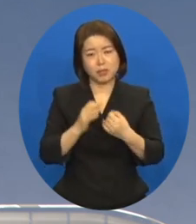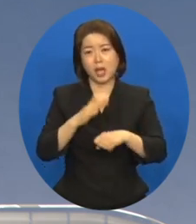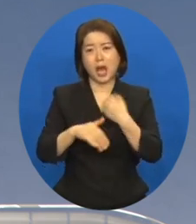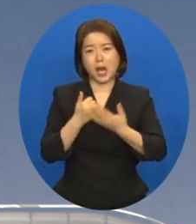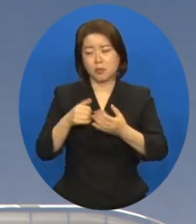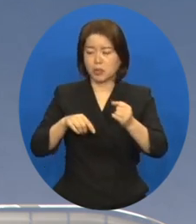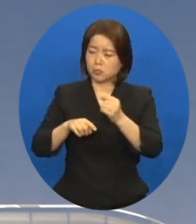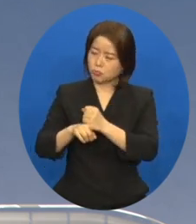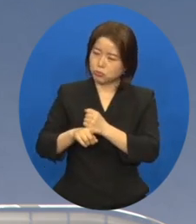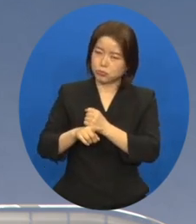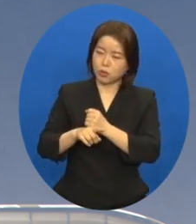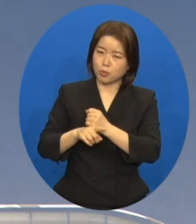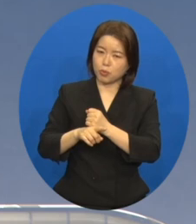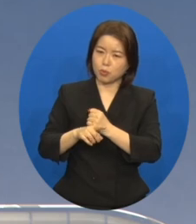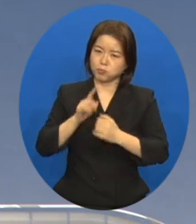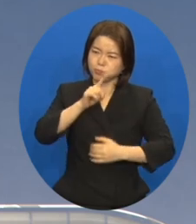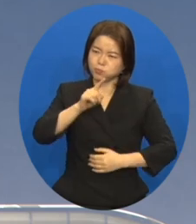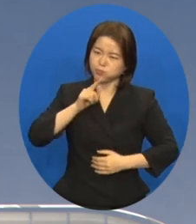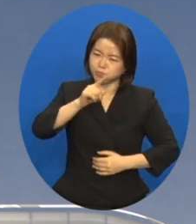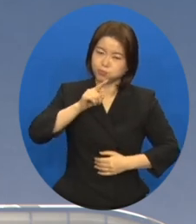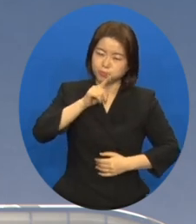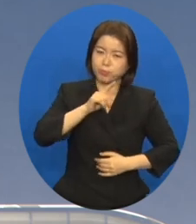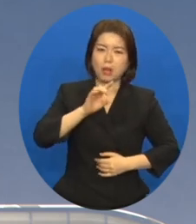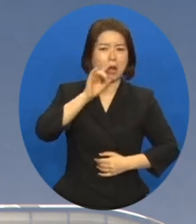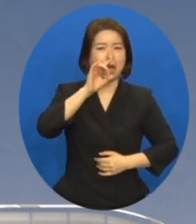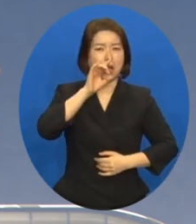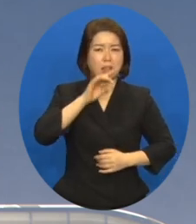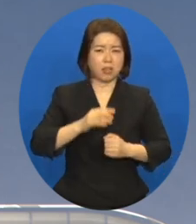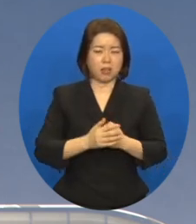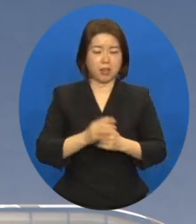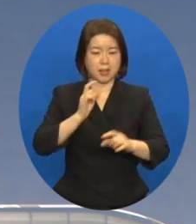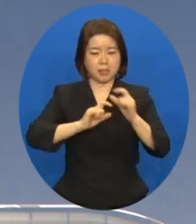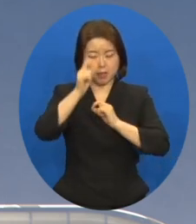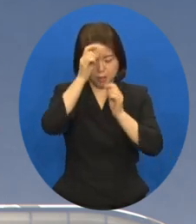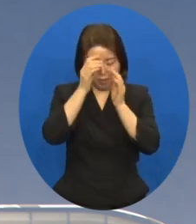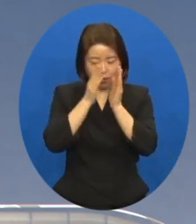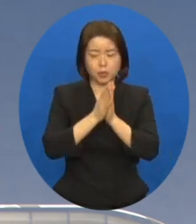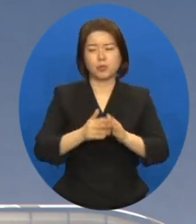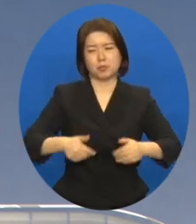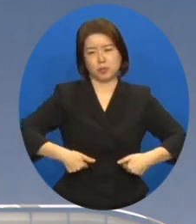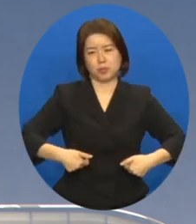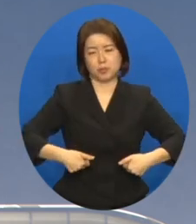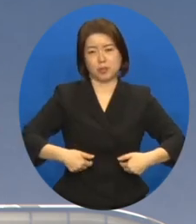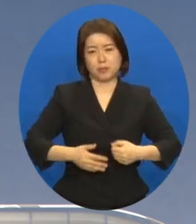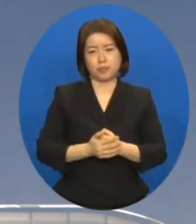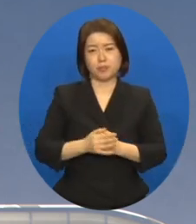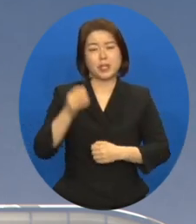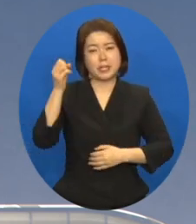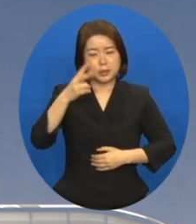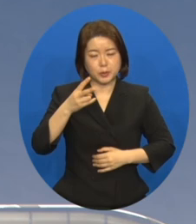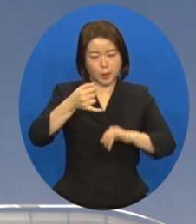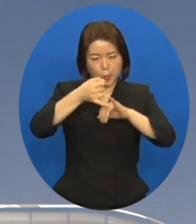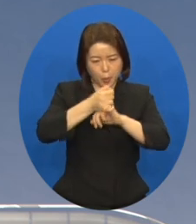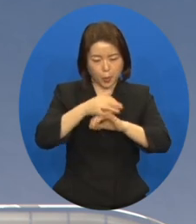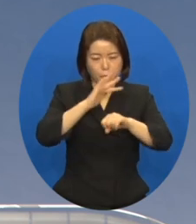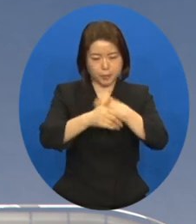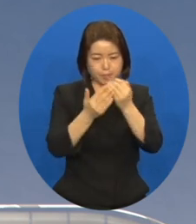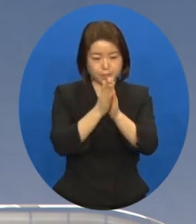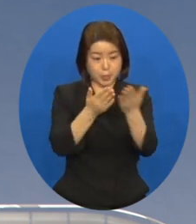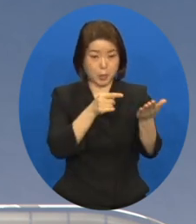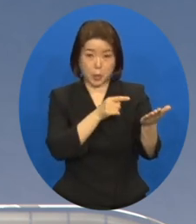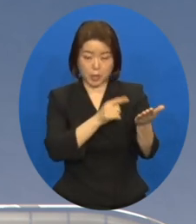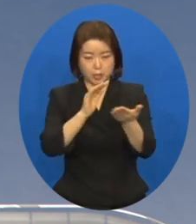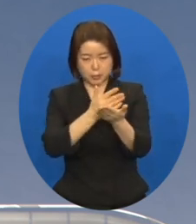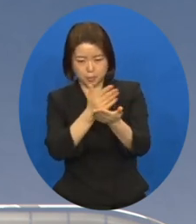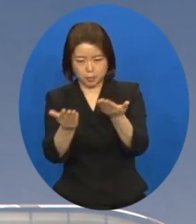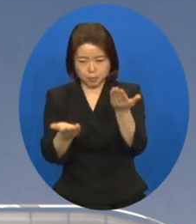하나님의 뜻이라고 주장하면 안 됩니다. 더 기도해야 되는 거예요. 그리고 반드시 성경으로 분별을 해야